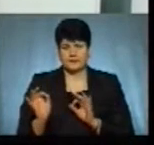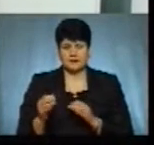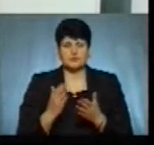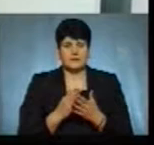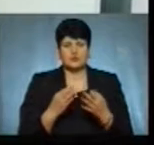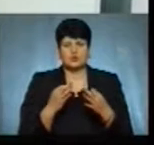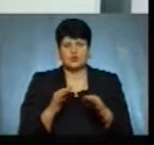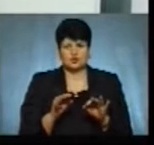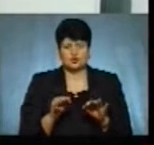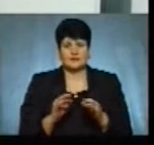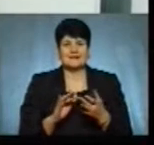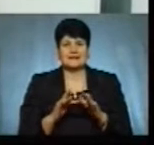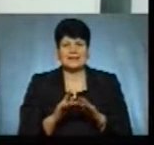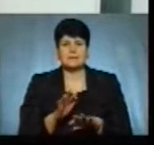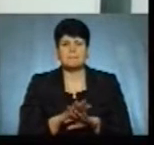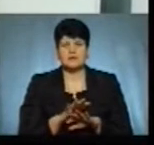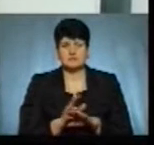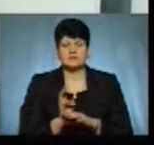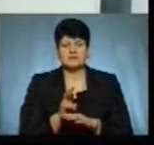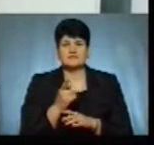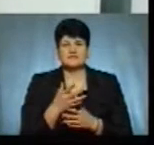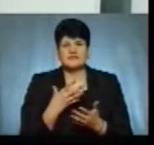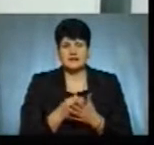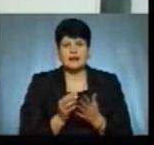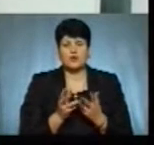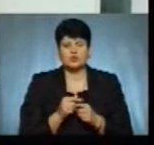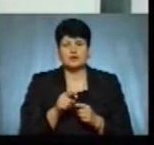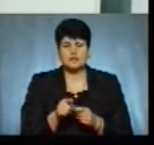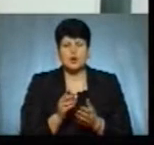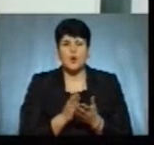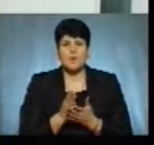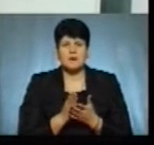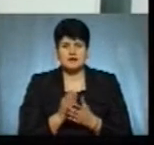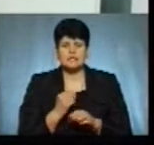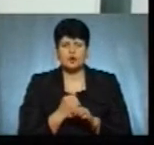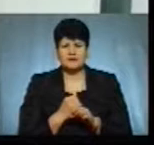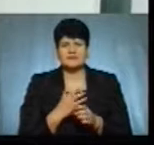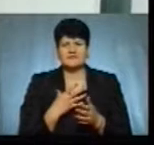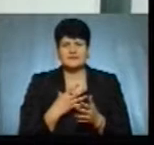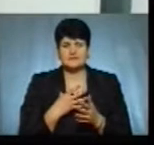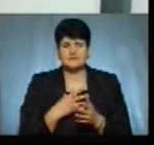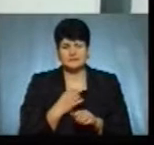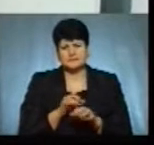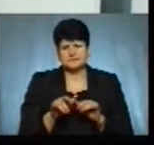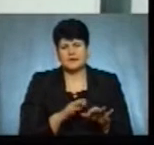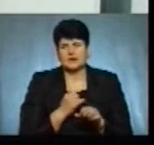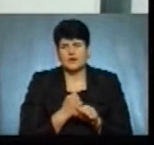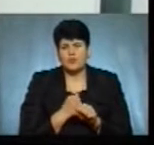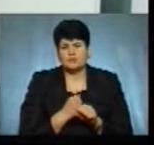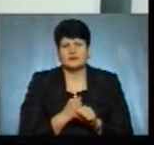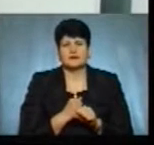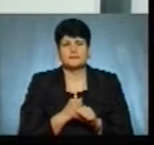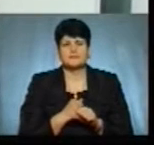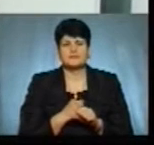до інтернет-банкінгу, ви зайшли в свій рахунок, і ті операції, які ви робите в межах свого рахунку, вони абсолютно нічим не є